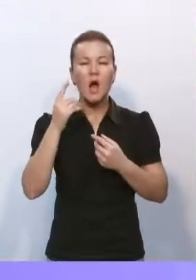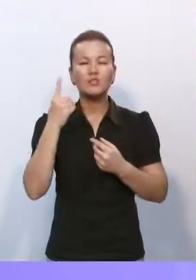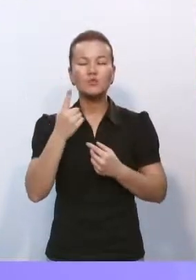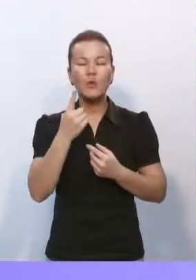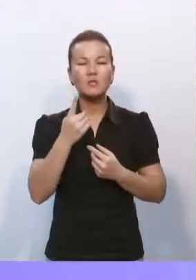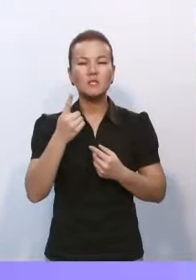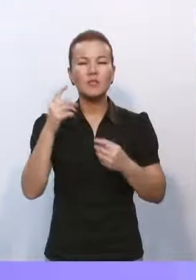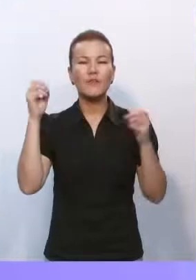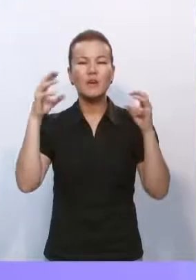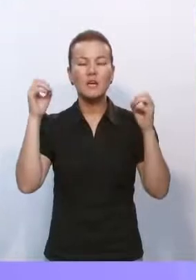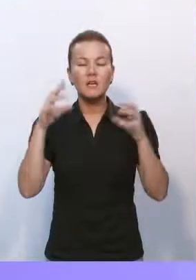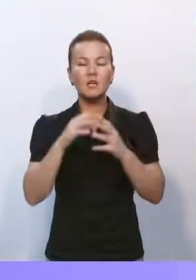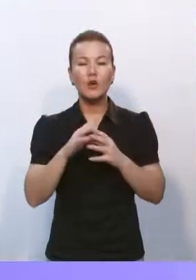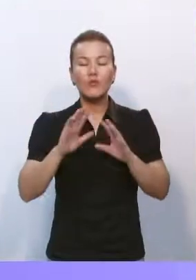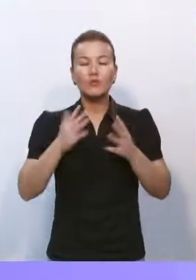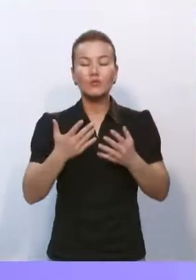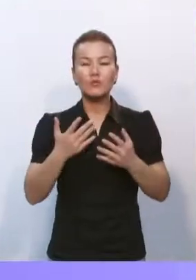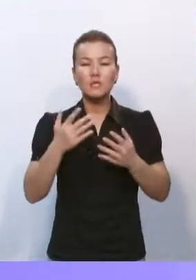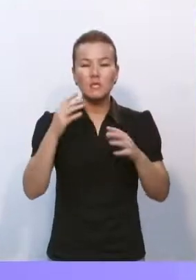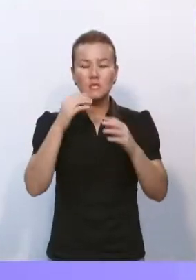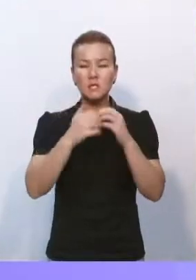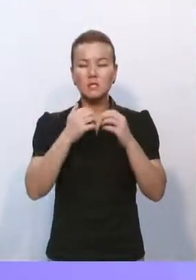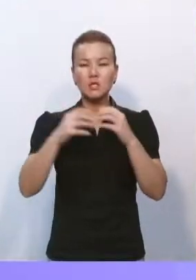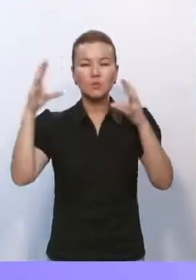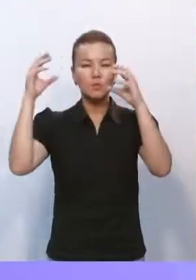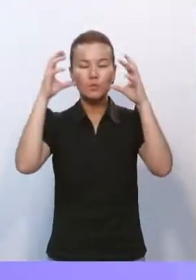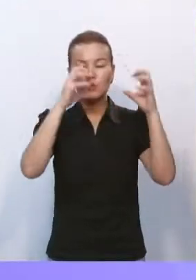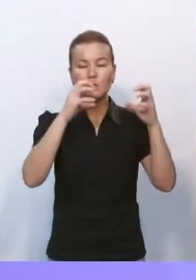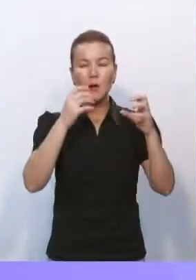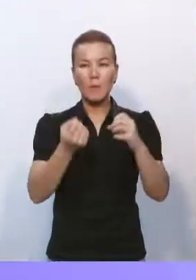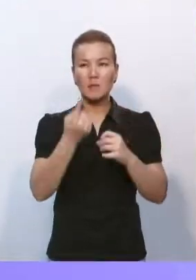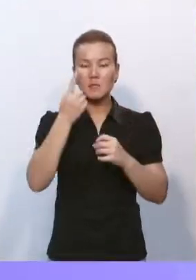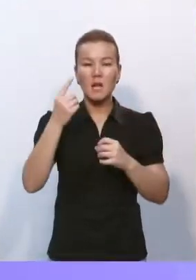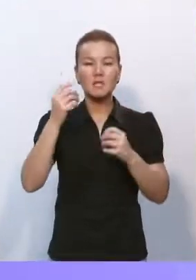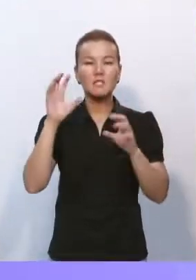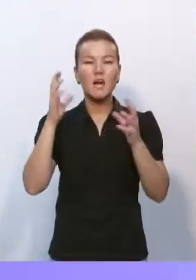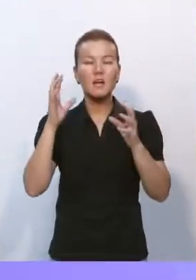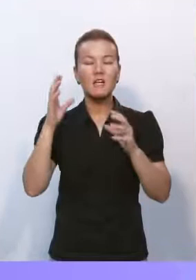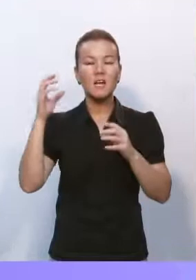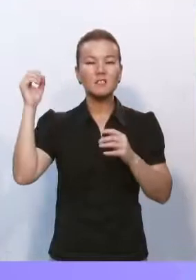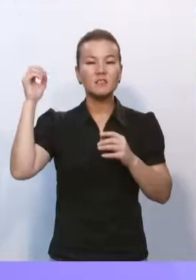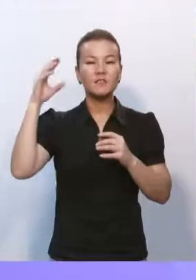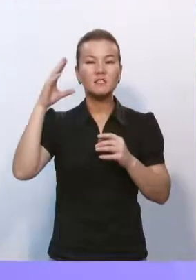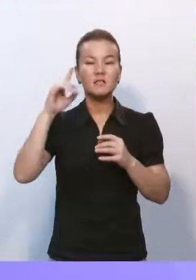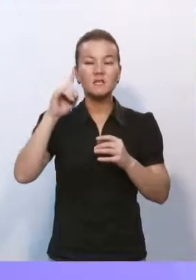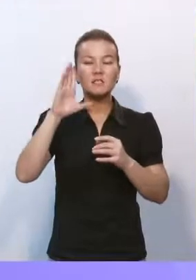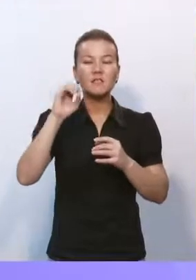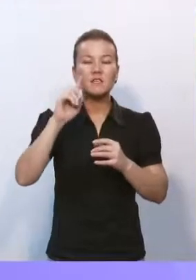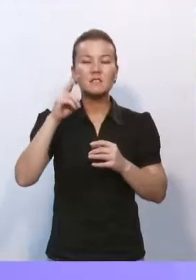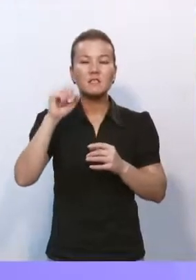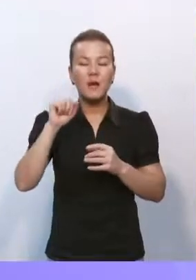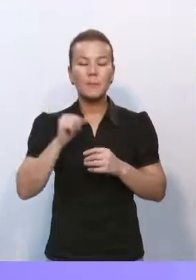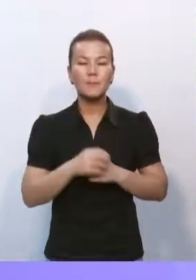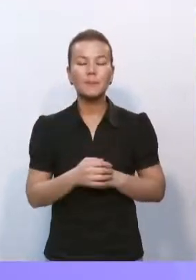Вдруг среди туч показалась яркая звезда. Можно ли назвать текстом